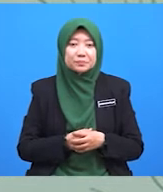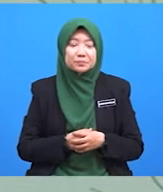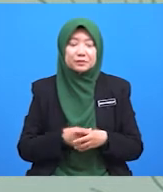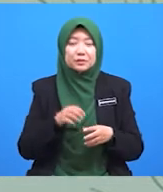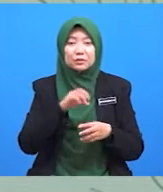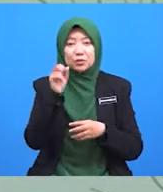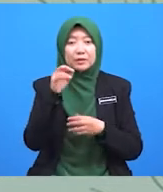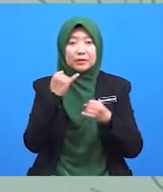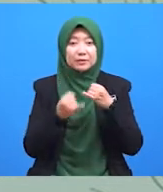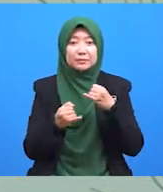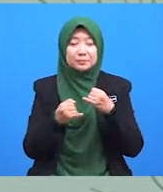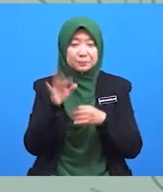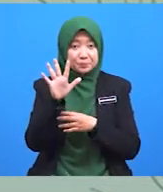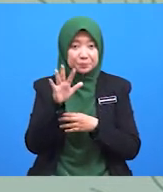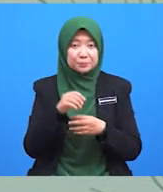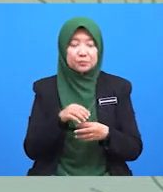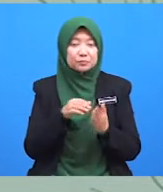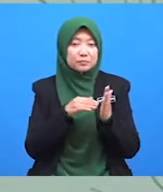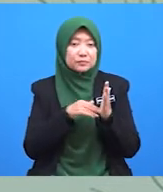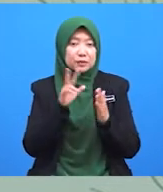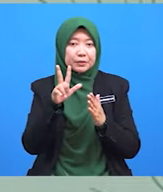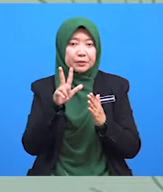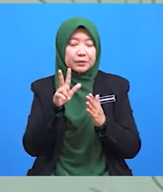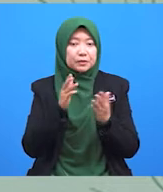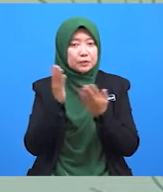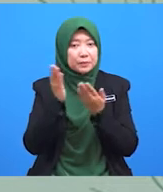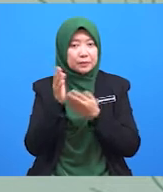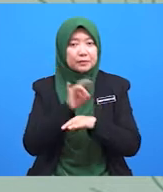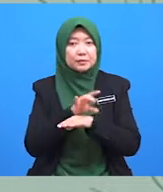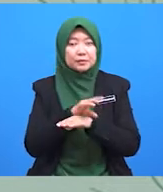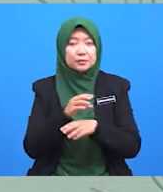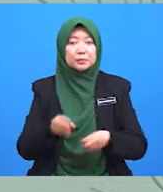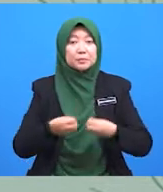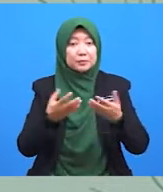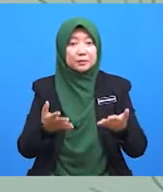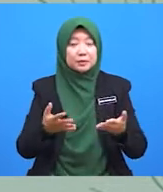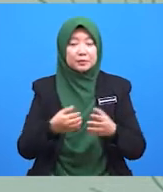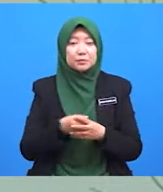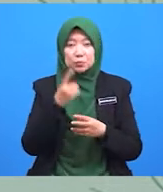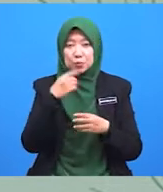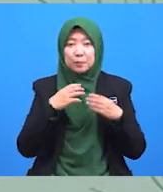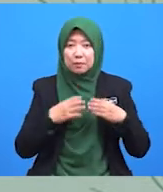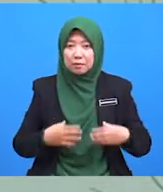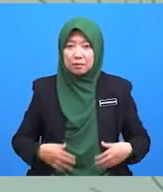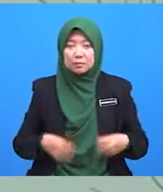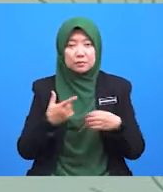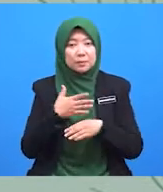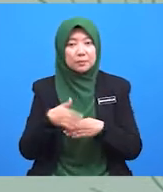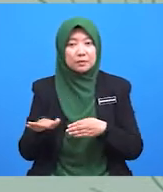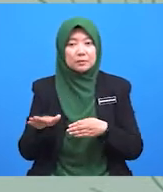Dan soalan yang terakhir, soalan yang kelima, senaraikan 3 khidmat nasihat yang diberikan kepada